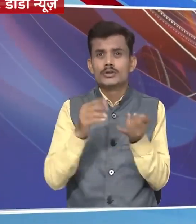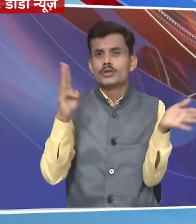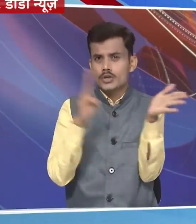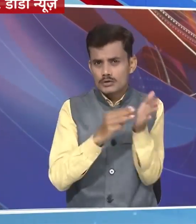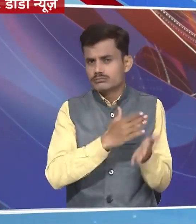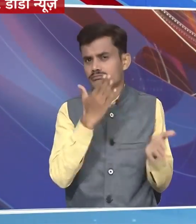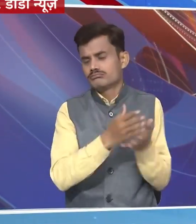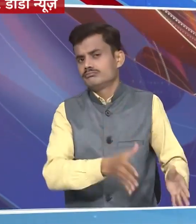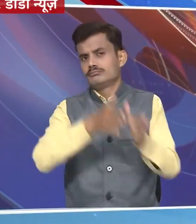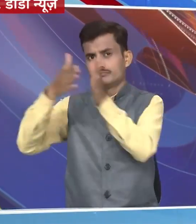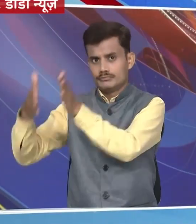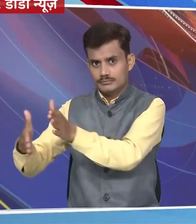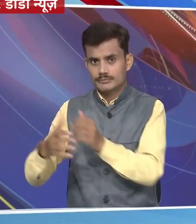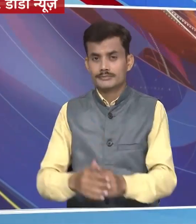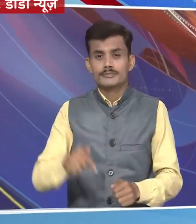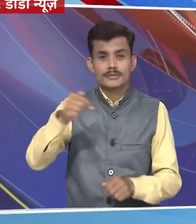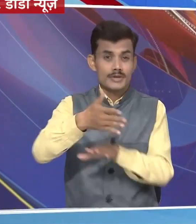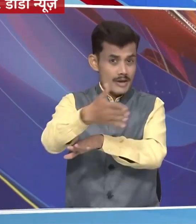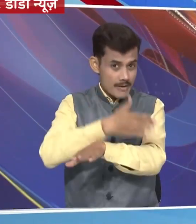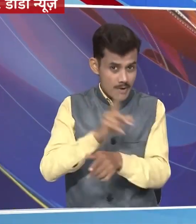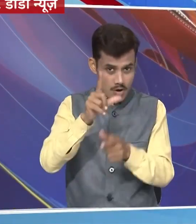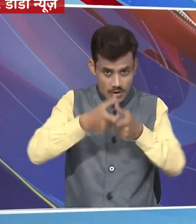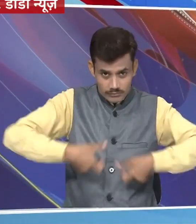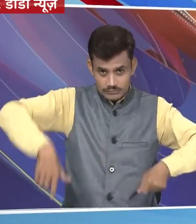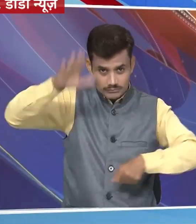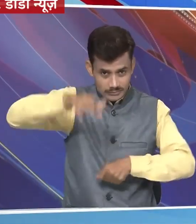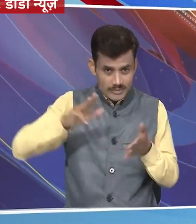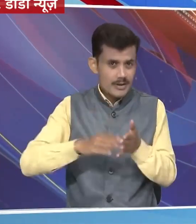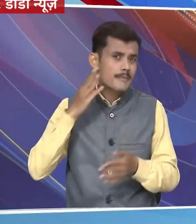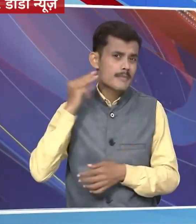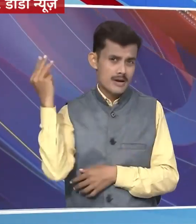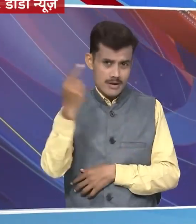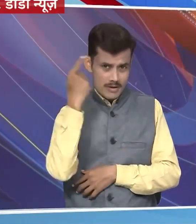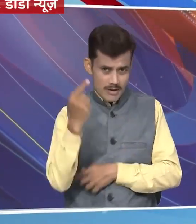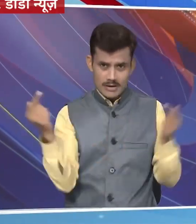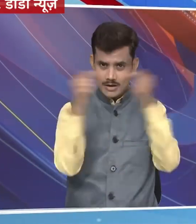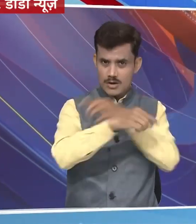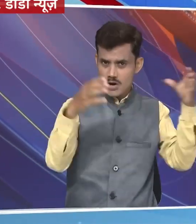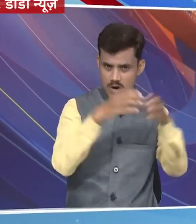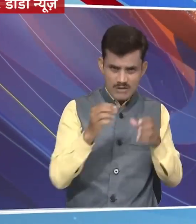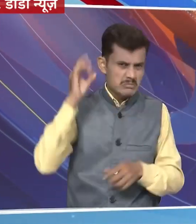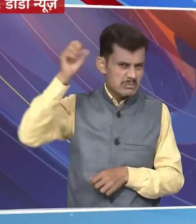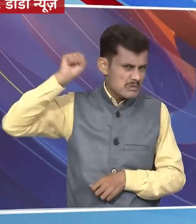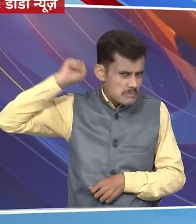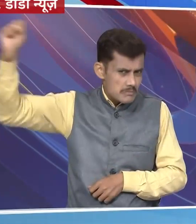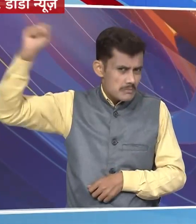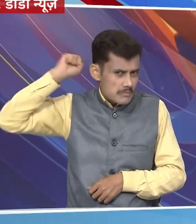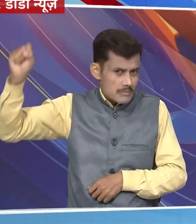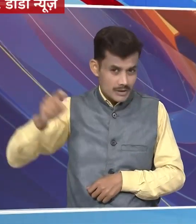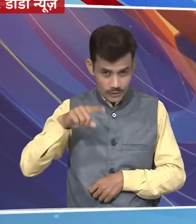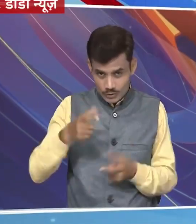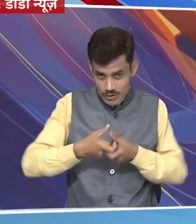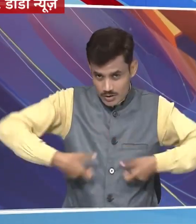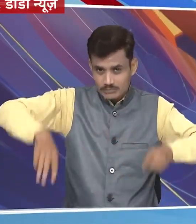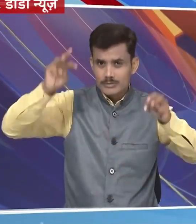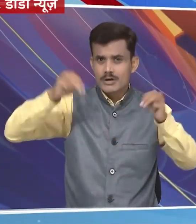लिए स्थगित कर दी गई। इससे पहले लोकसभा में मणिपुर मुद्दे पर विपक्षी सदस्यों के हंगामे को देखते हुए सदन